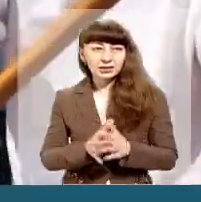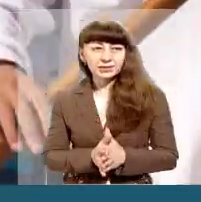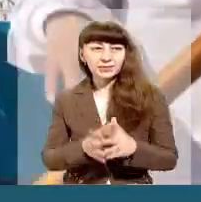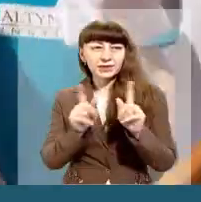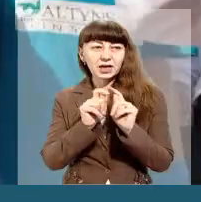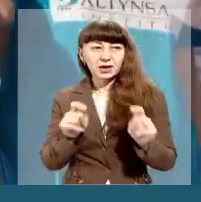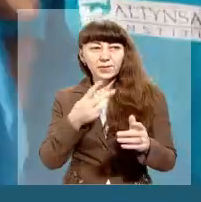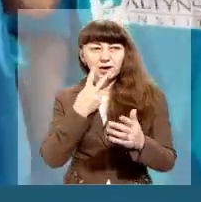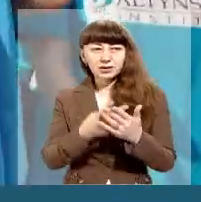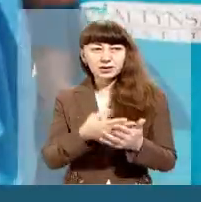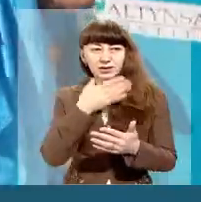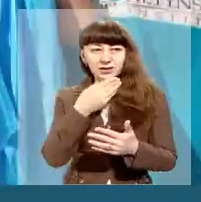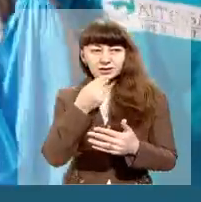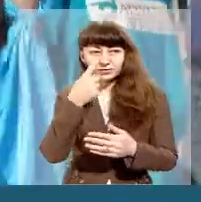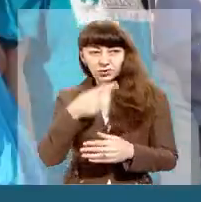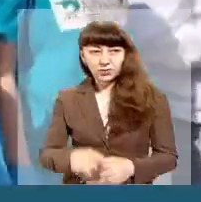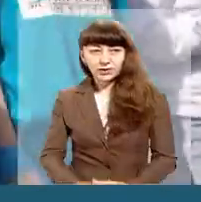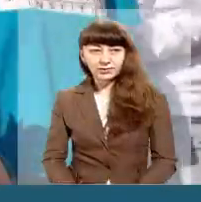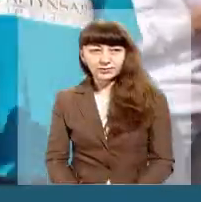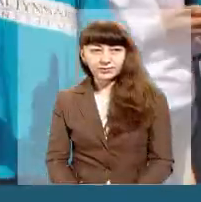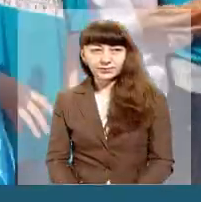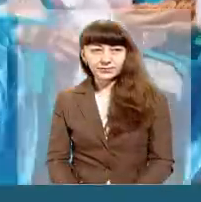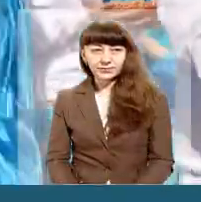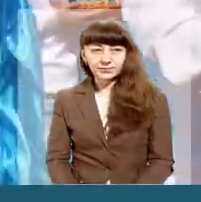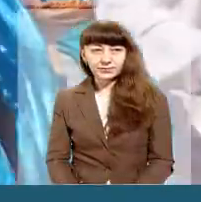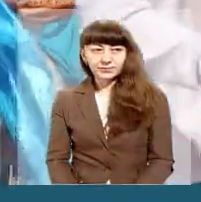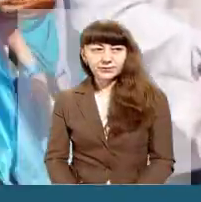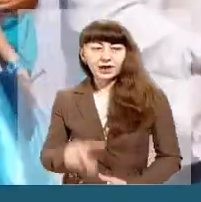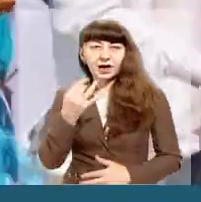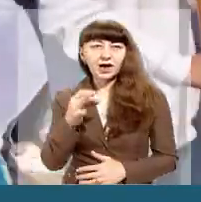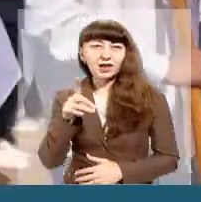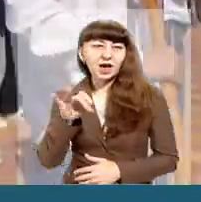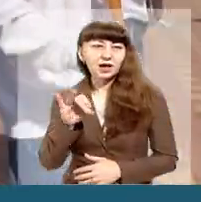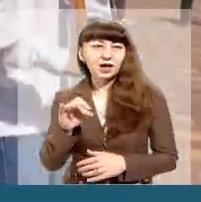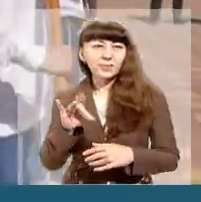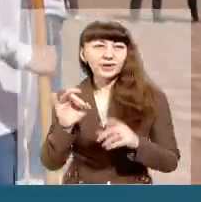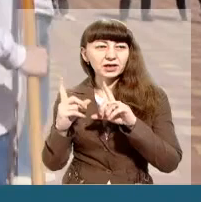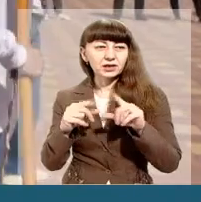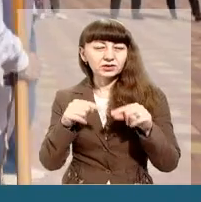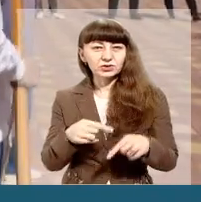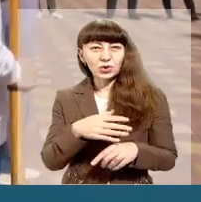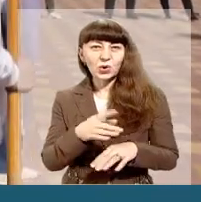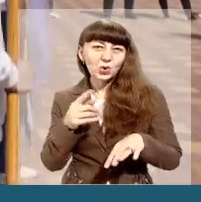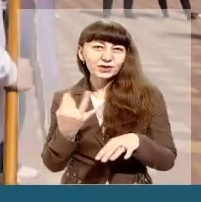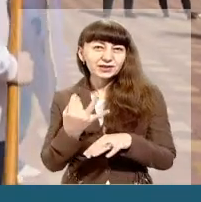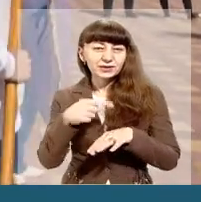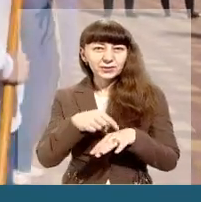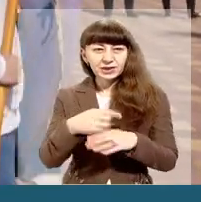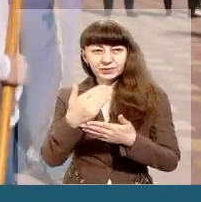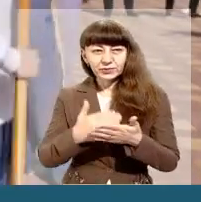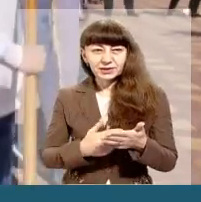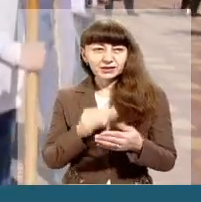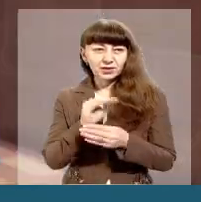на открытии показали красочный номер. Айлара Амангали приехала за яркими эмоциями. Уверена, что и список друзей